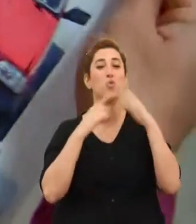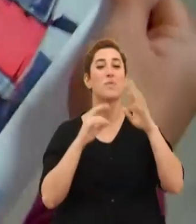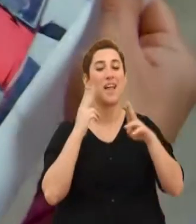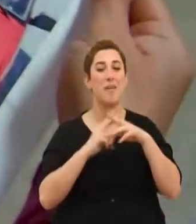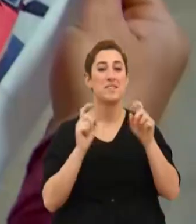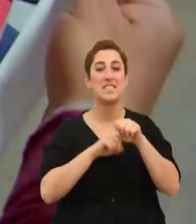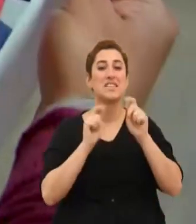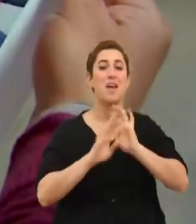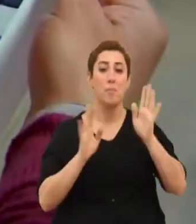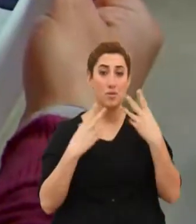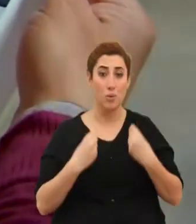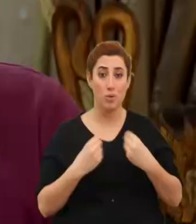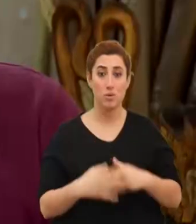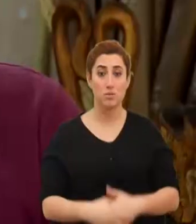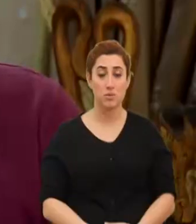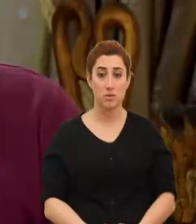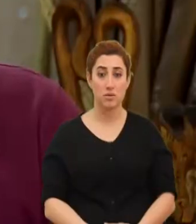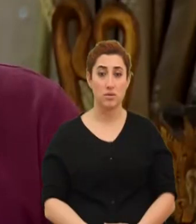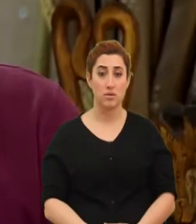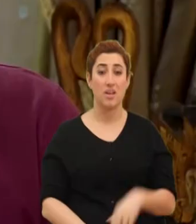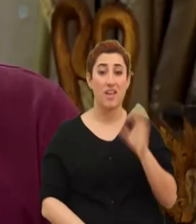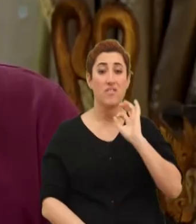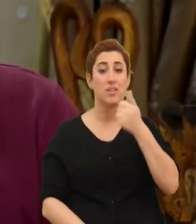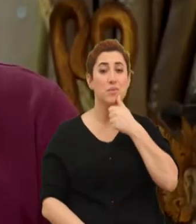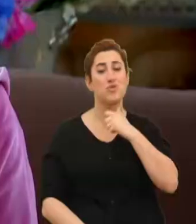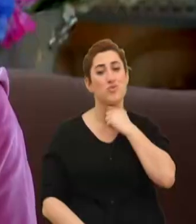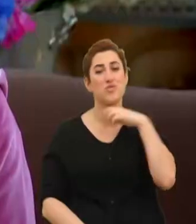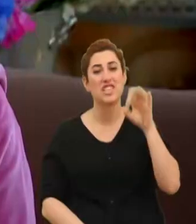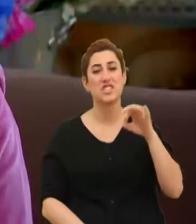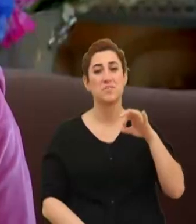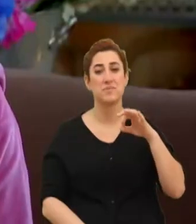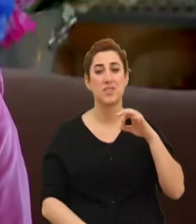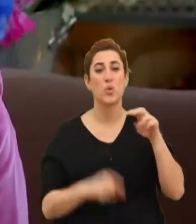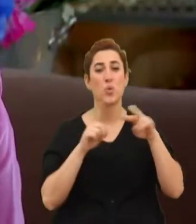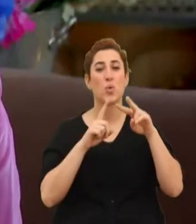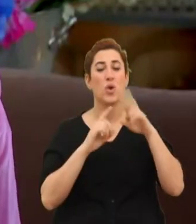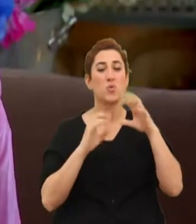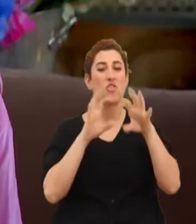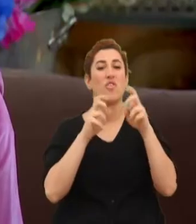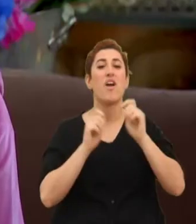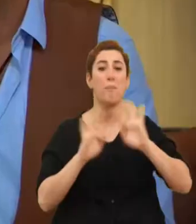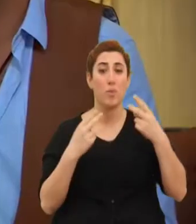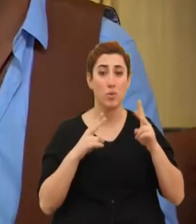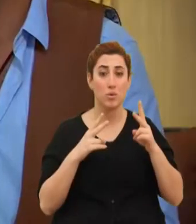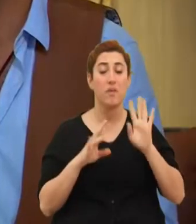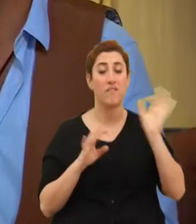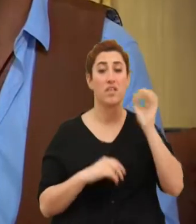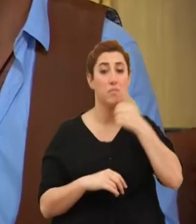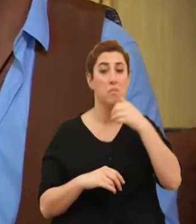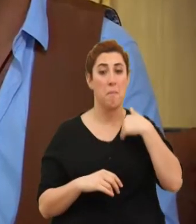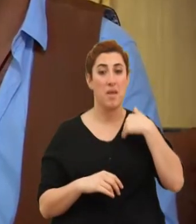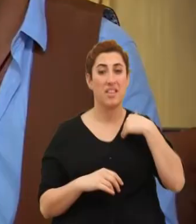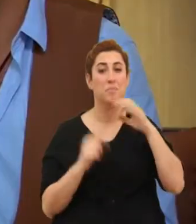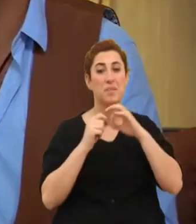konuşmadan hemen yüklenme ona, olur mu? Evet babacığım, ne olur. Şimdi Nurhan'ın üstüne çok gitme, olur mu? Evet babacığım,